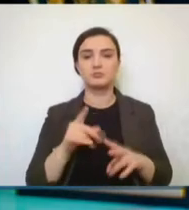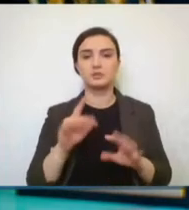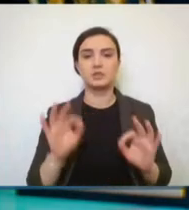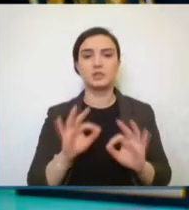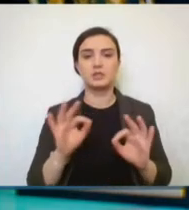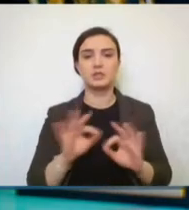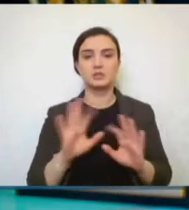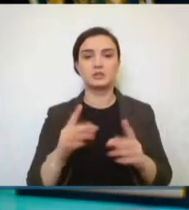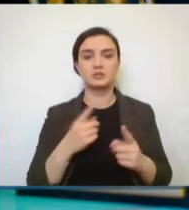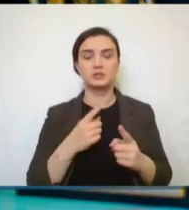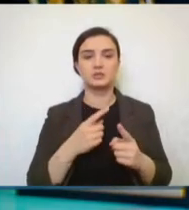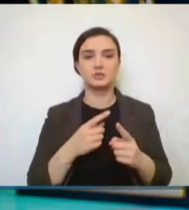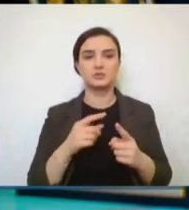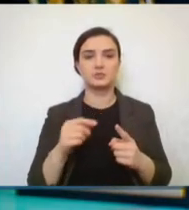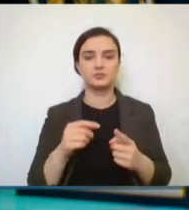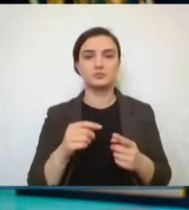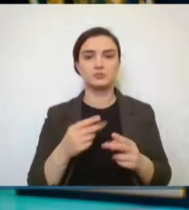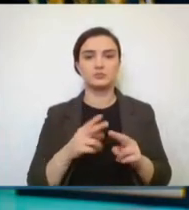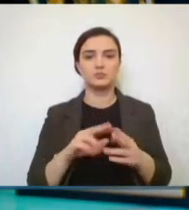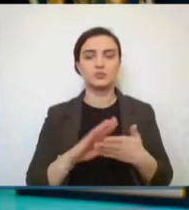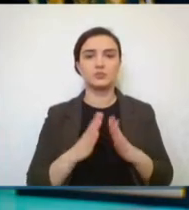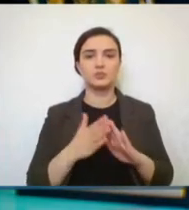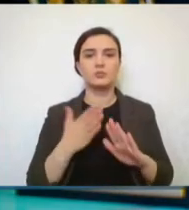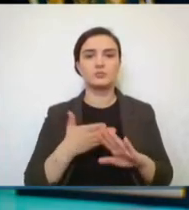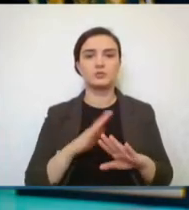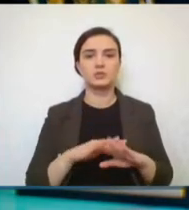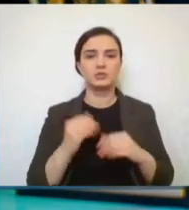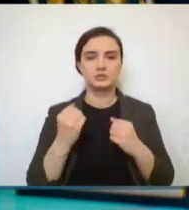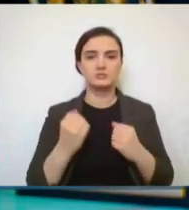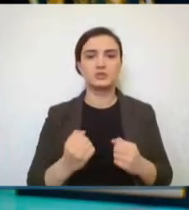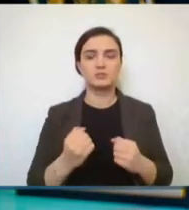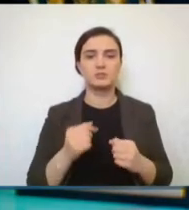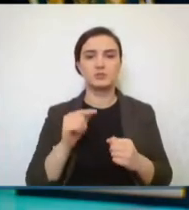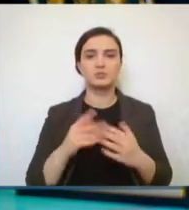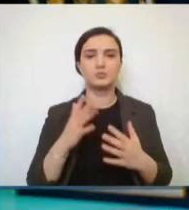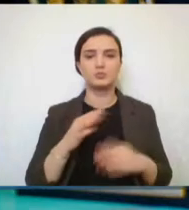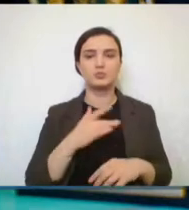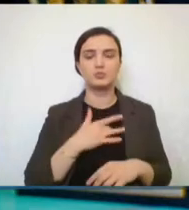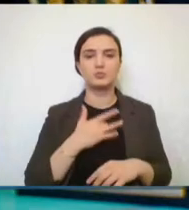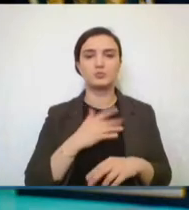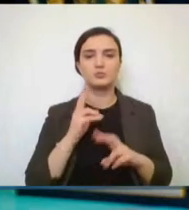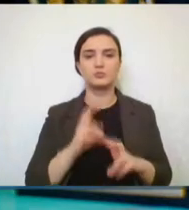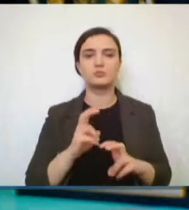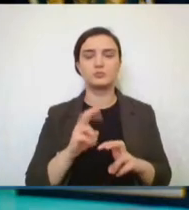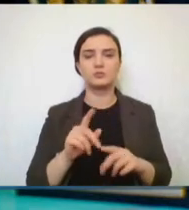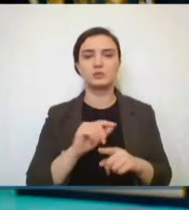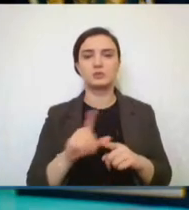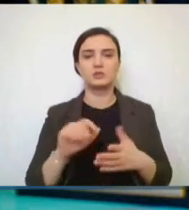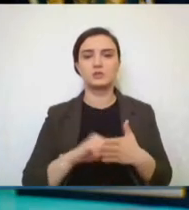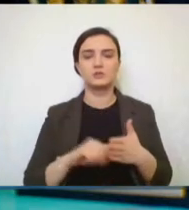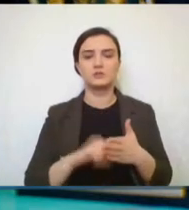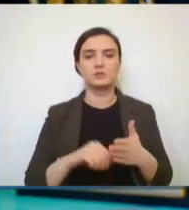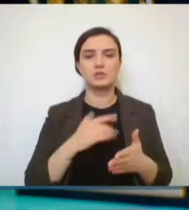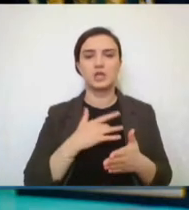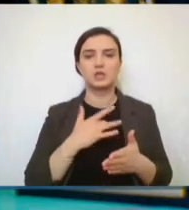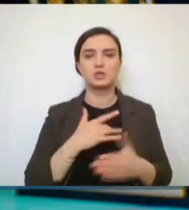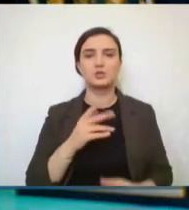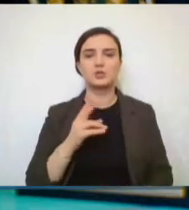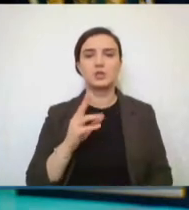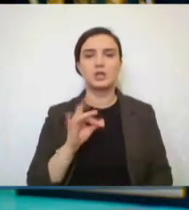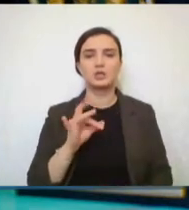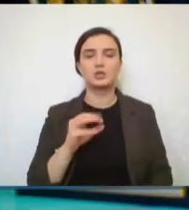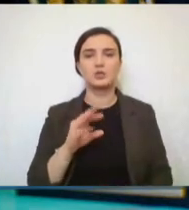კლინიკური სურათი არ ქონდეს. მდგომარეობა მძიმდება იმ შემთხვევაში, თუ მიოკარდიტი იწვევს ეგრე ისეთ წოდებულ კარდიომიოპათიის ჩამოყალიბებას, ანუ